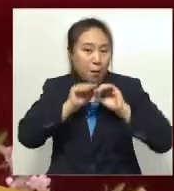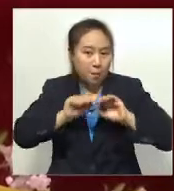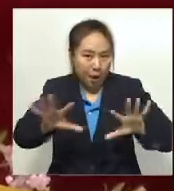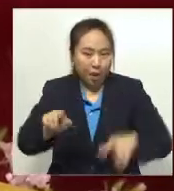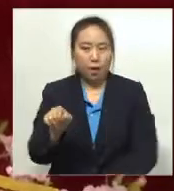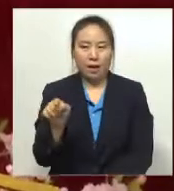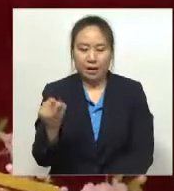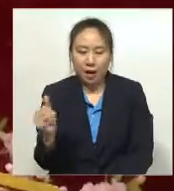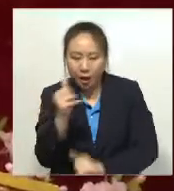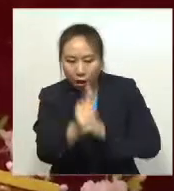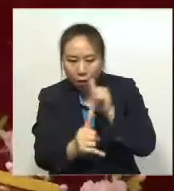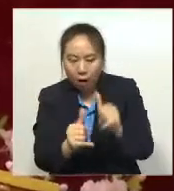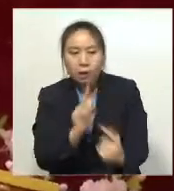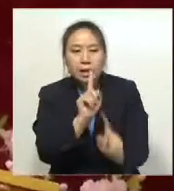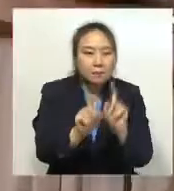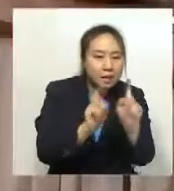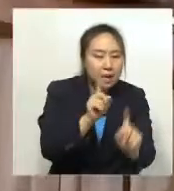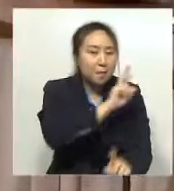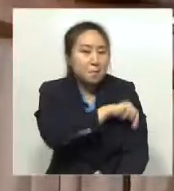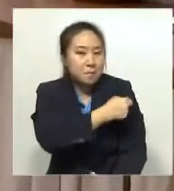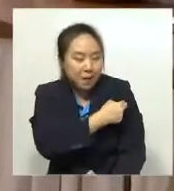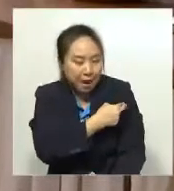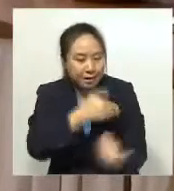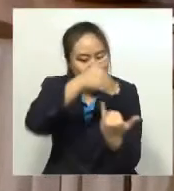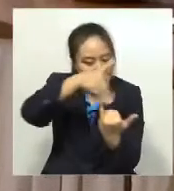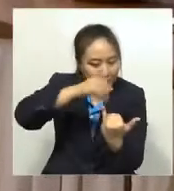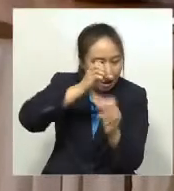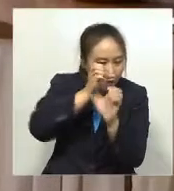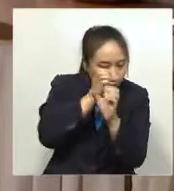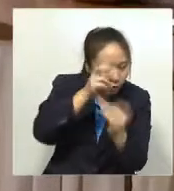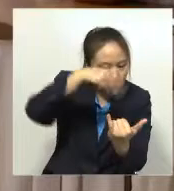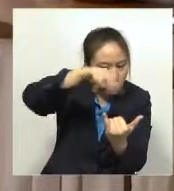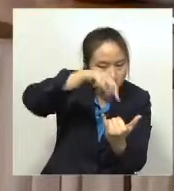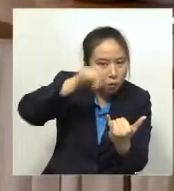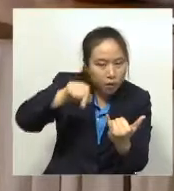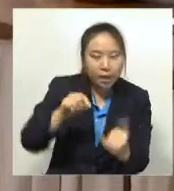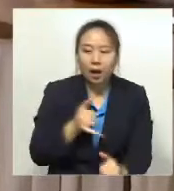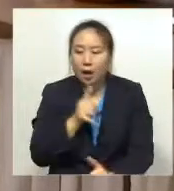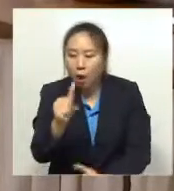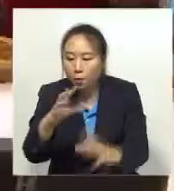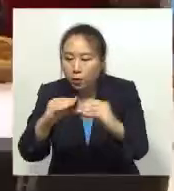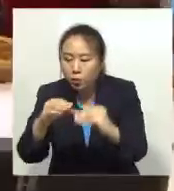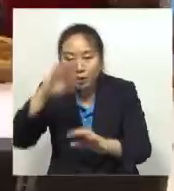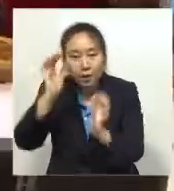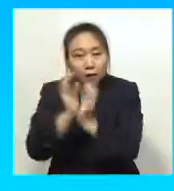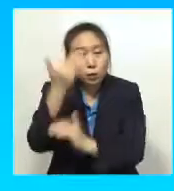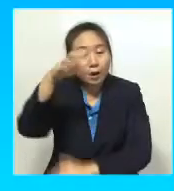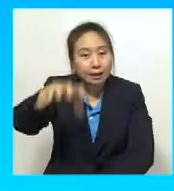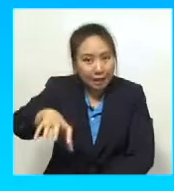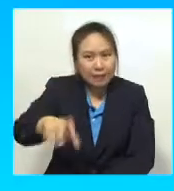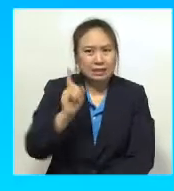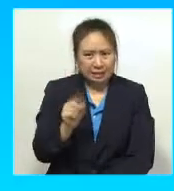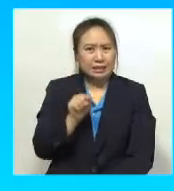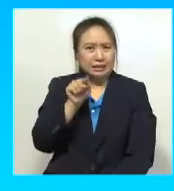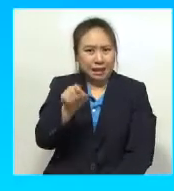ายังคงไปร่วมสอบปากคำแพทย์ที่สถาบันนิติวิทยาศาสตร์แล้วก็เข้าร่วมประชุมชุดสืบสวนที่สำนักงานตำรวจแห่งชาติทั้ง